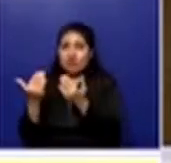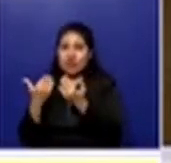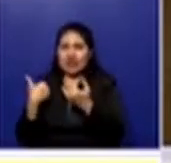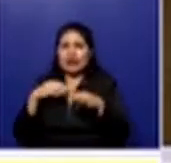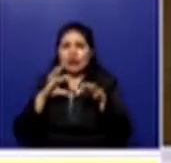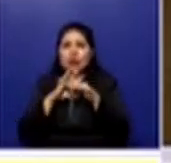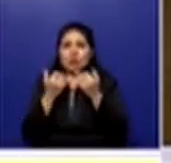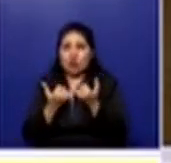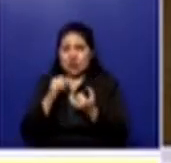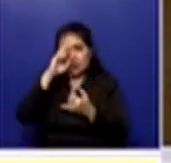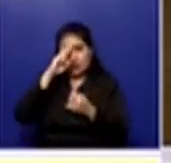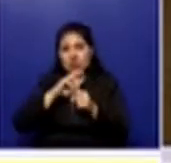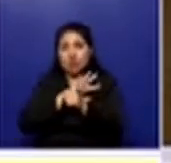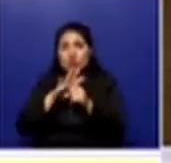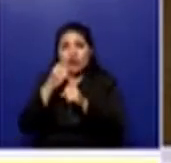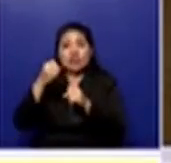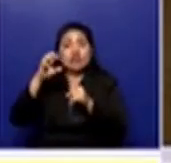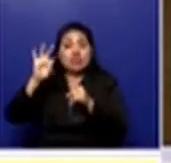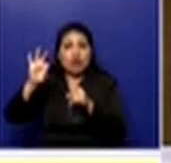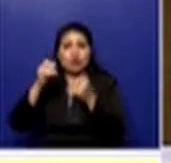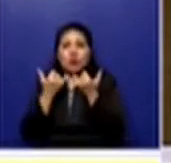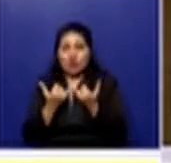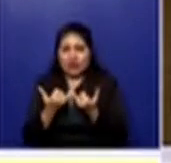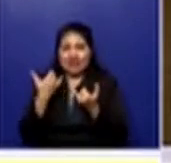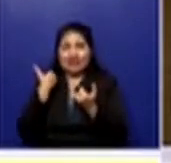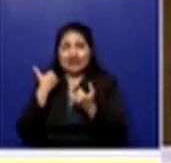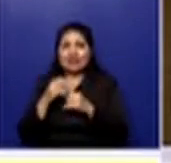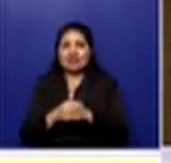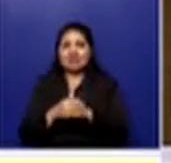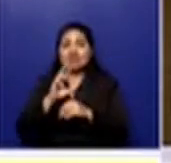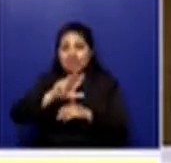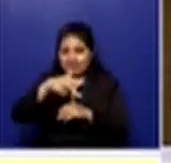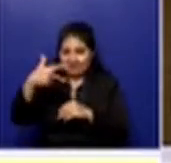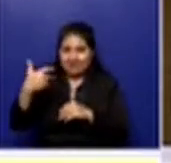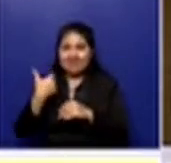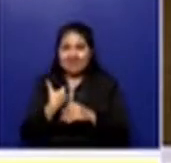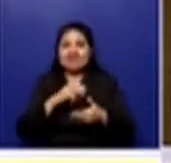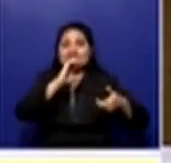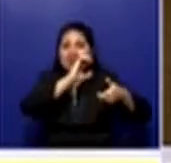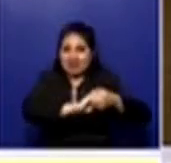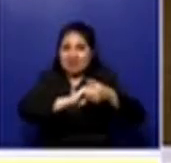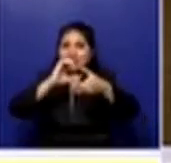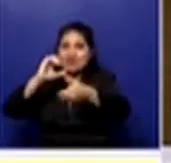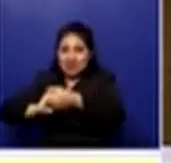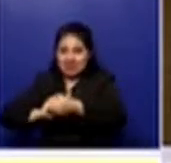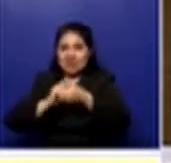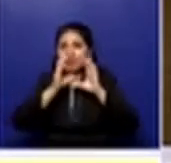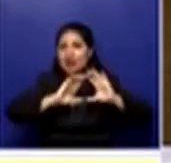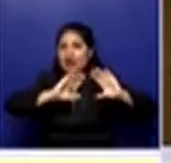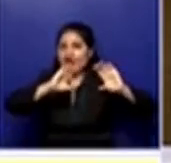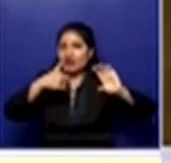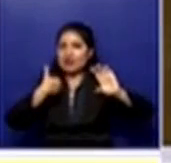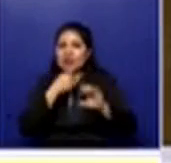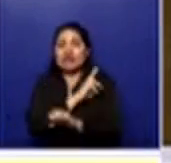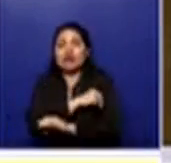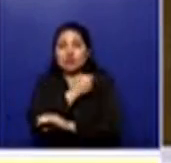านการณ์โควิด-19ยืนยันค่ะว่าไทย PBS ก็จะจับมือกับทุกภาคส่วนโดยเฉพาะกับทางภาครัฐภาคสาธารณสุ